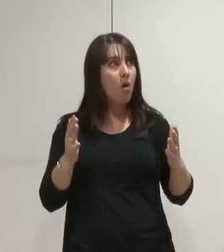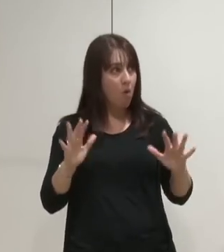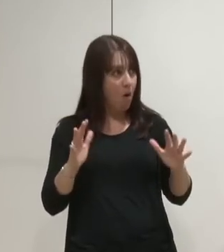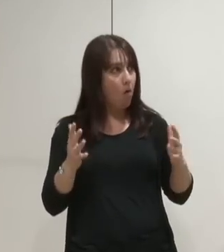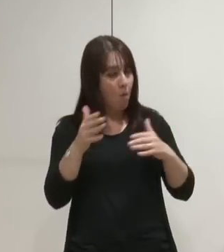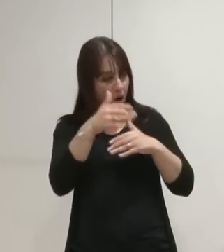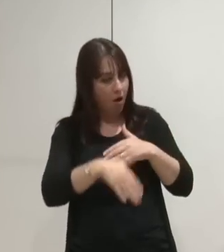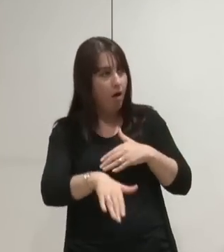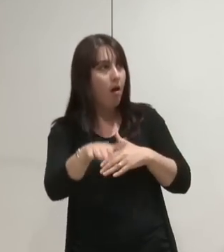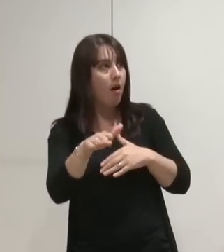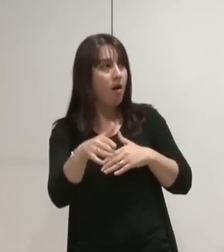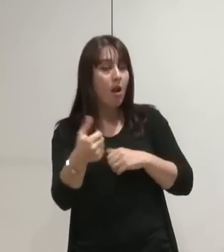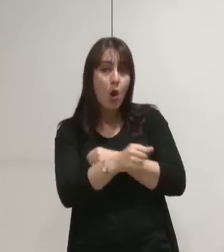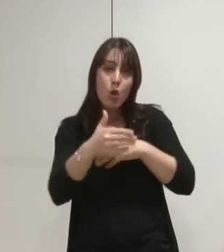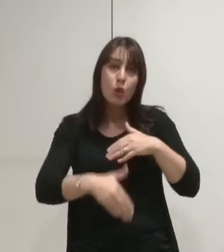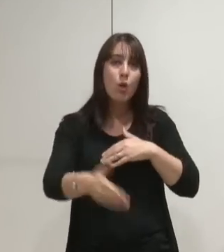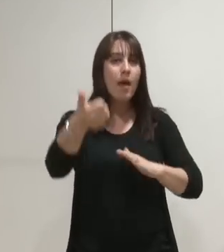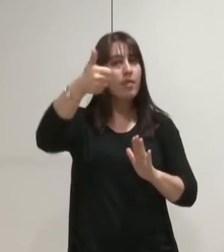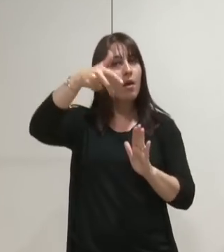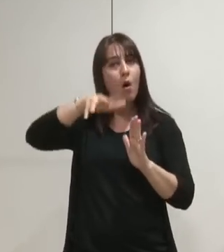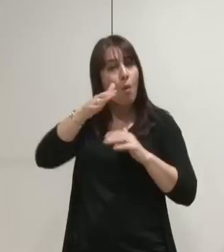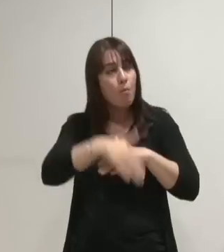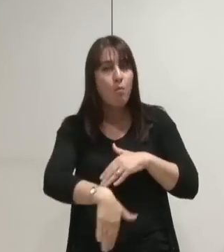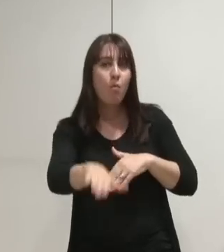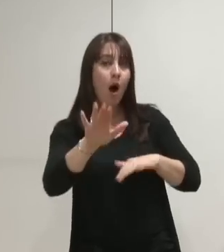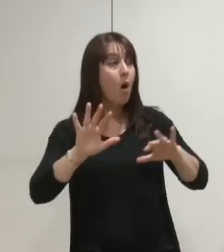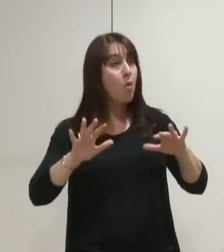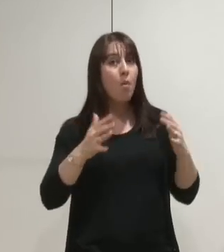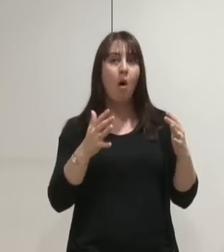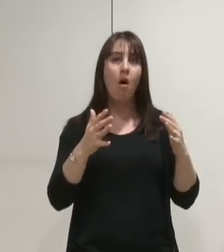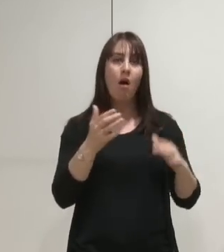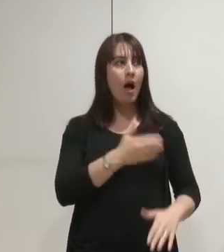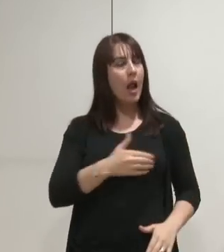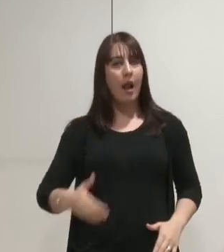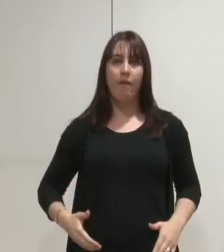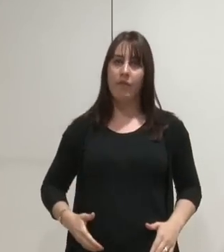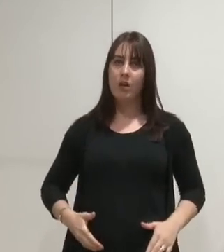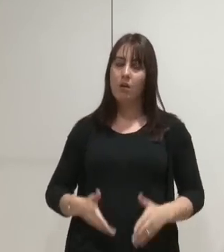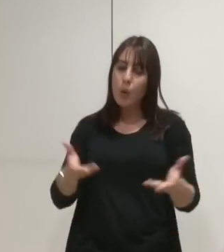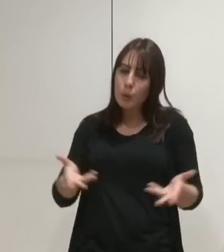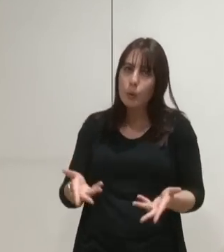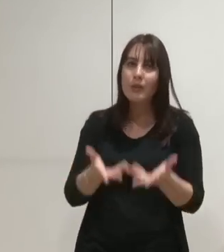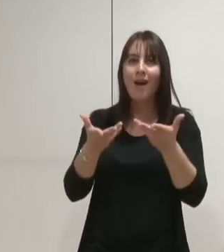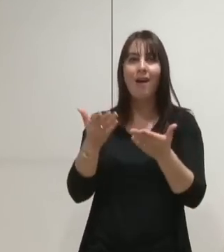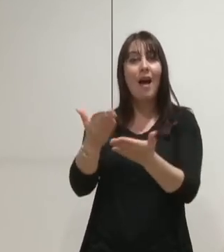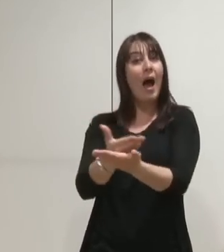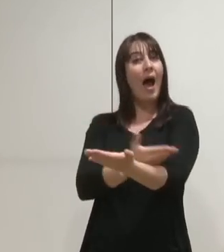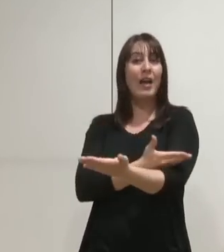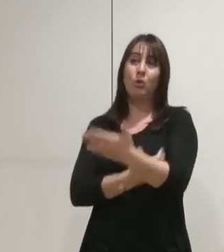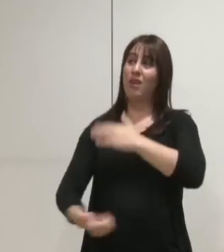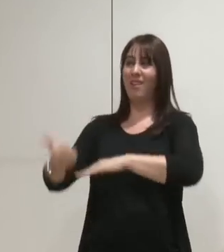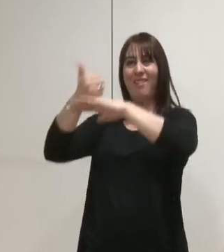passer dans les semaines et dans les mois qui viennent le message de soutien de la Ville actionnaire majoritaire de